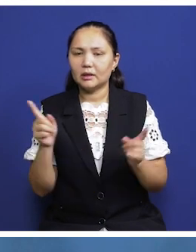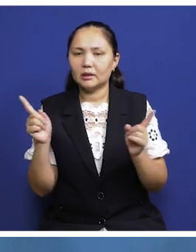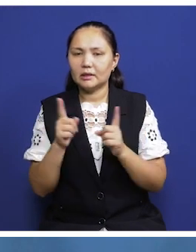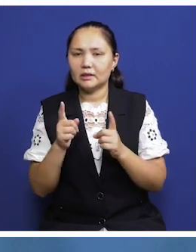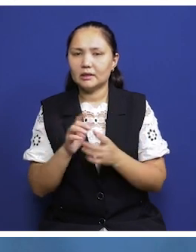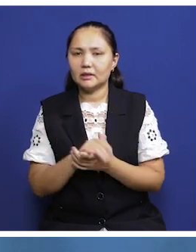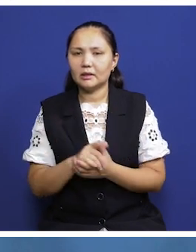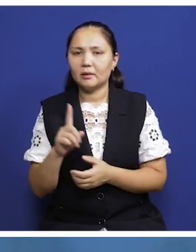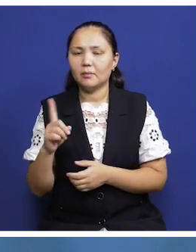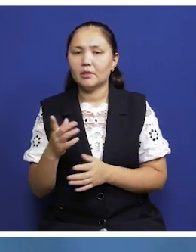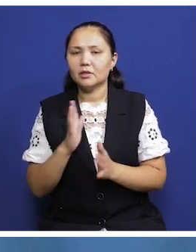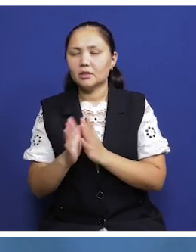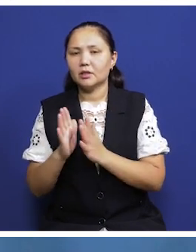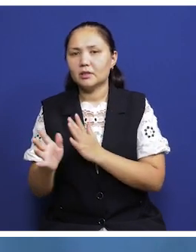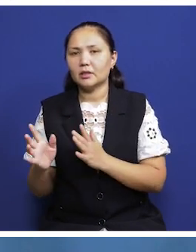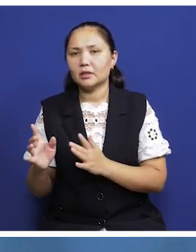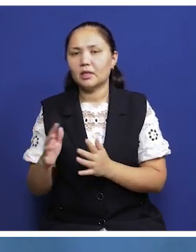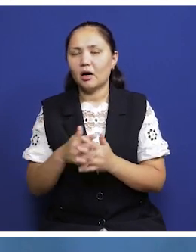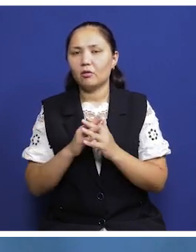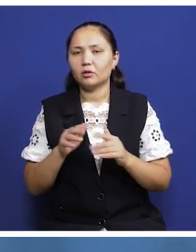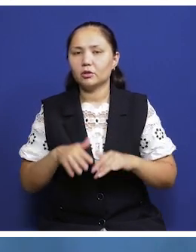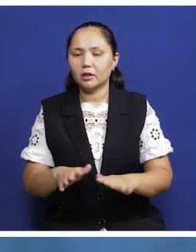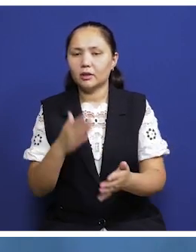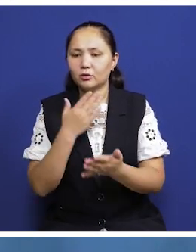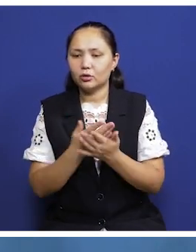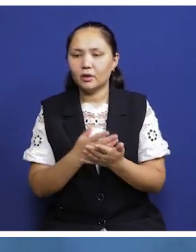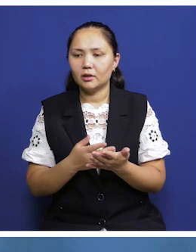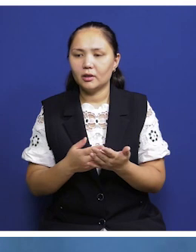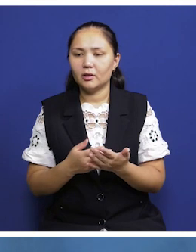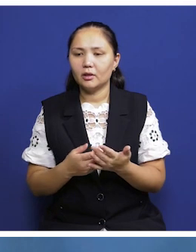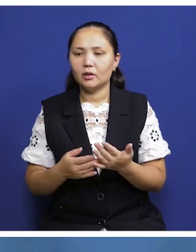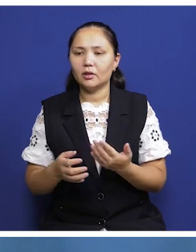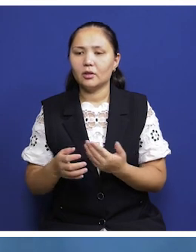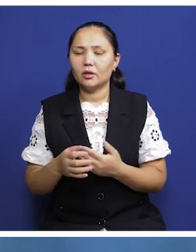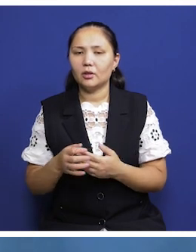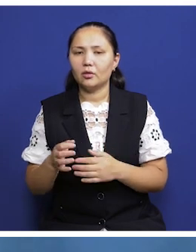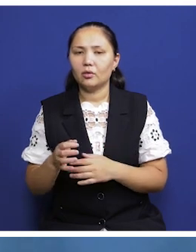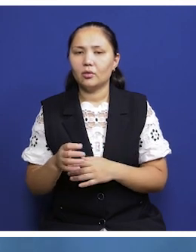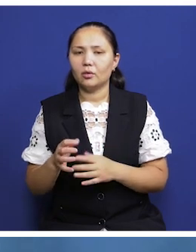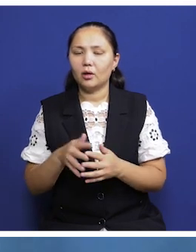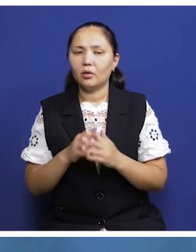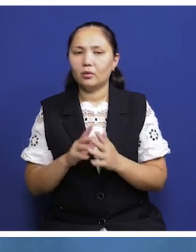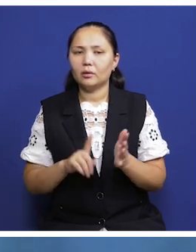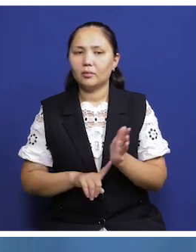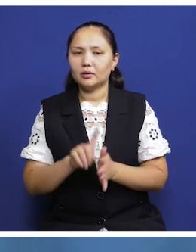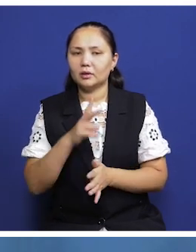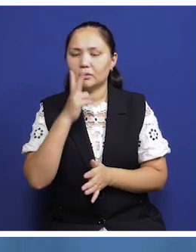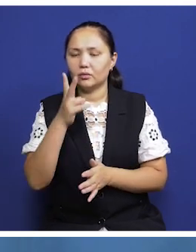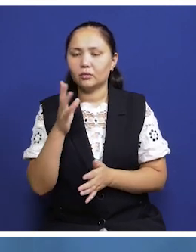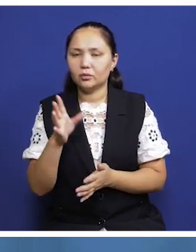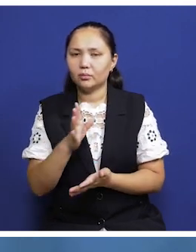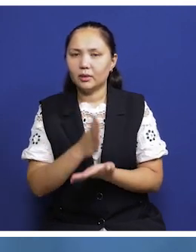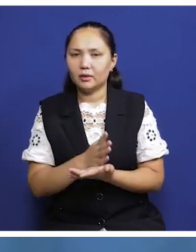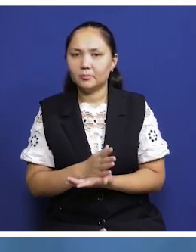кездесуінде бірінші кезекте осы ауылдың жағдайын сұрайды, сосын өзінің жолдауы болса да бірінші кезекте осы ауылдан бастап отыр. Оны да өздеріңіз көріп жүрген